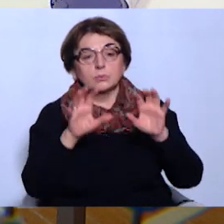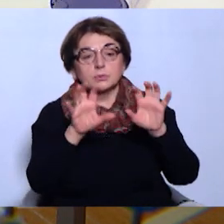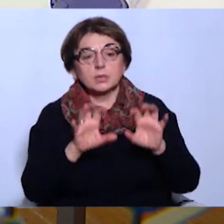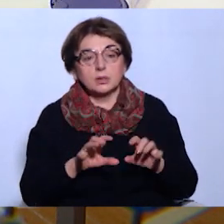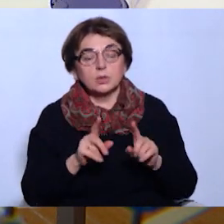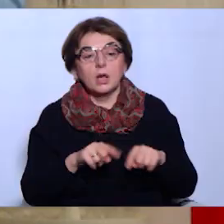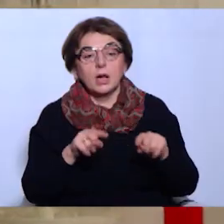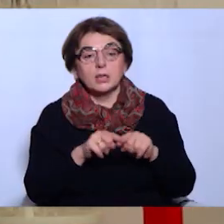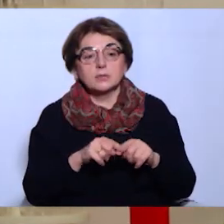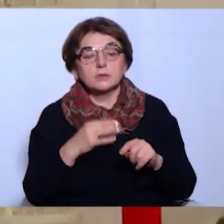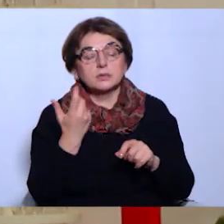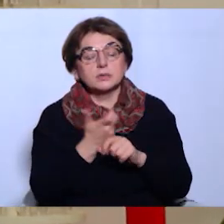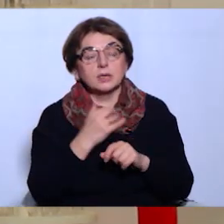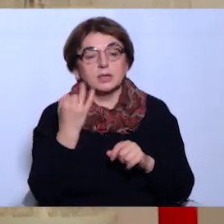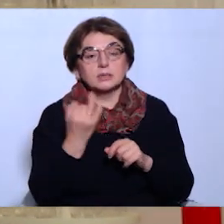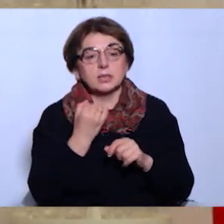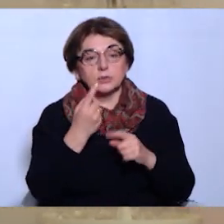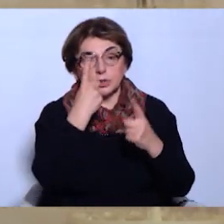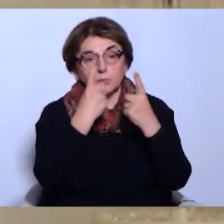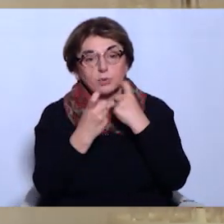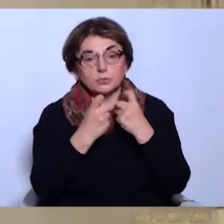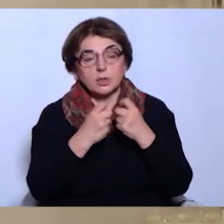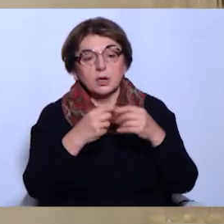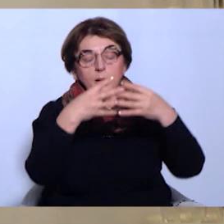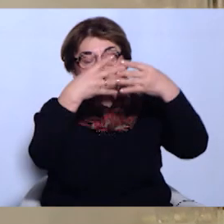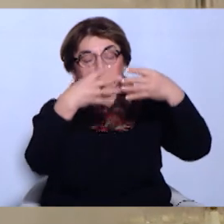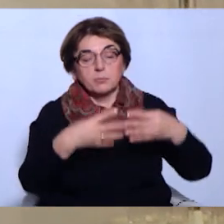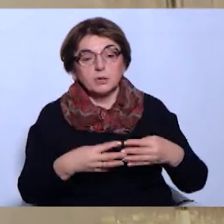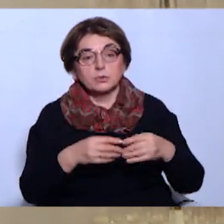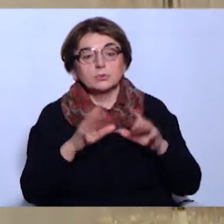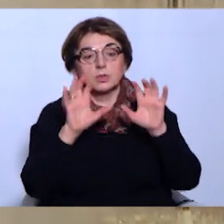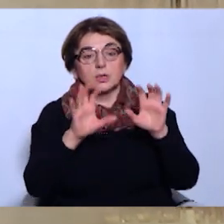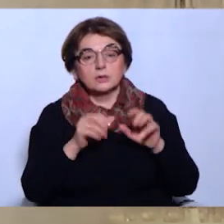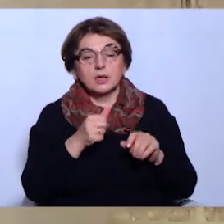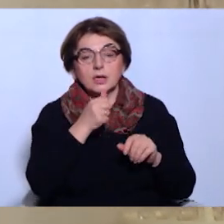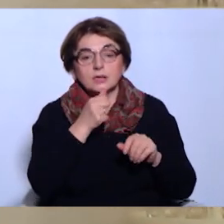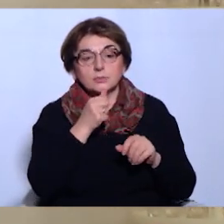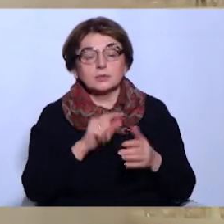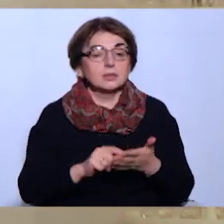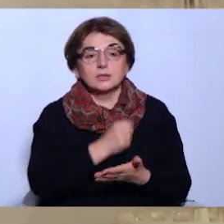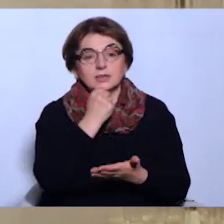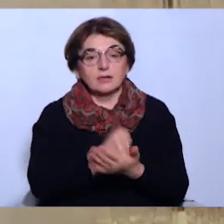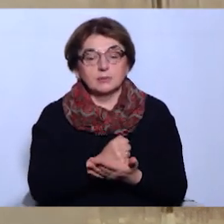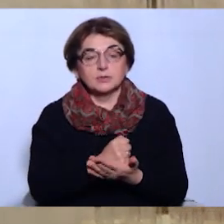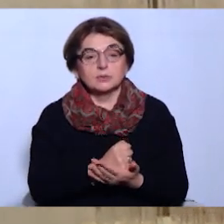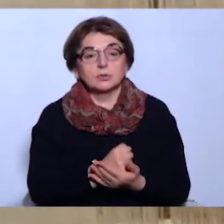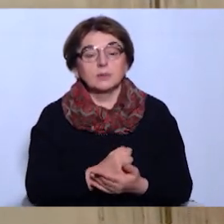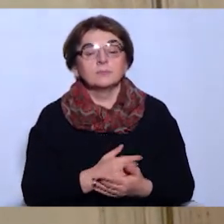გეტყვით ძალიან საინტერესო ინფორმაციას, რომ პერიოდულობის კანონს შევეცდებით ექსპერიმენტულად დავამტკიცოთ.